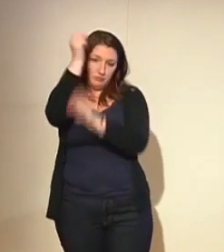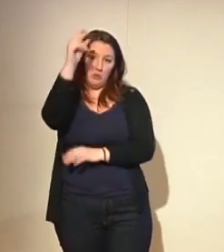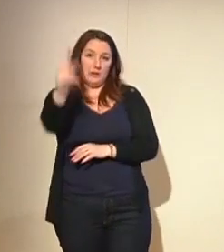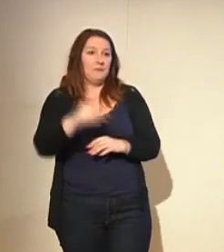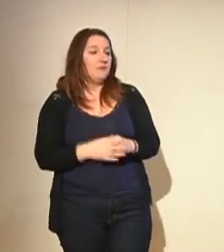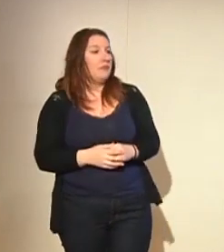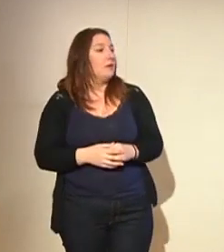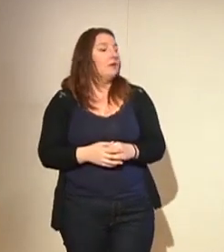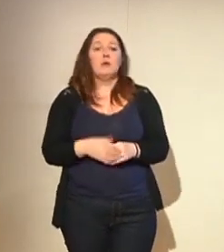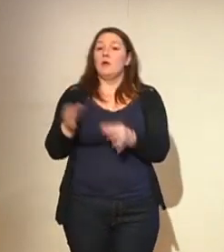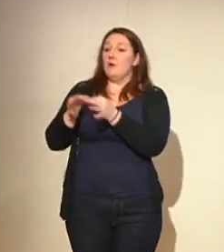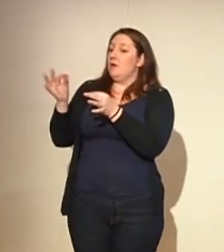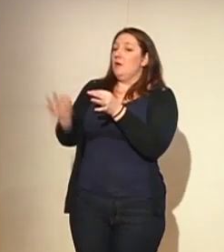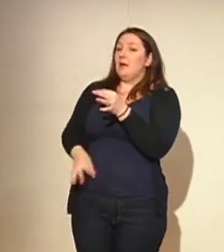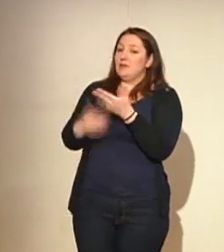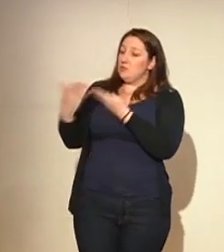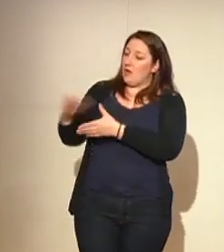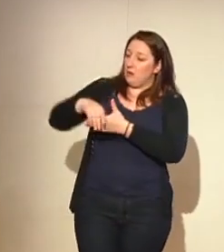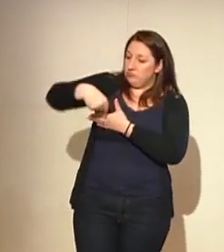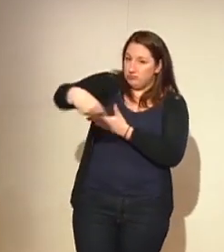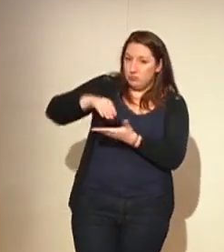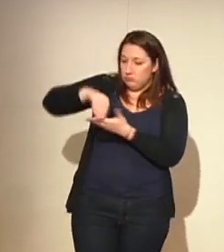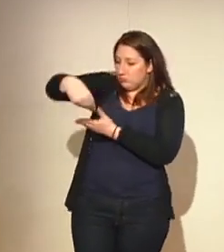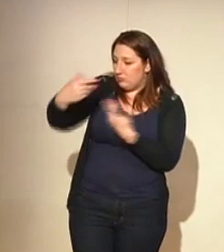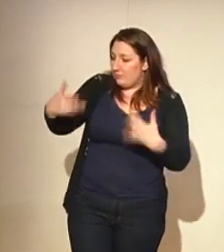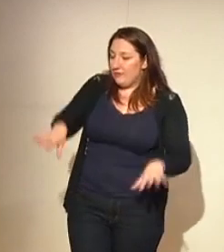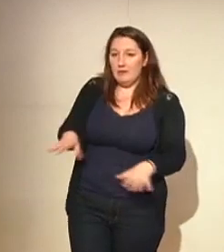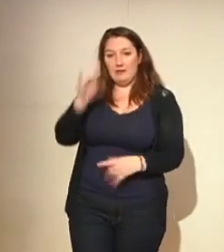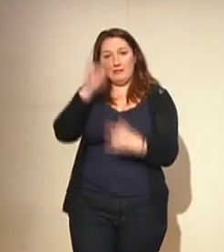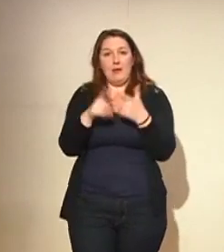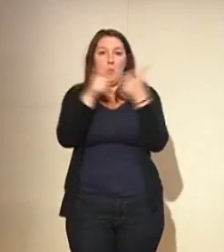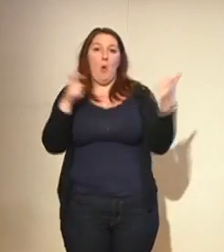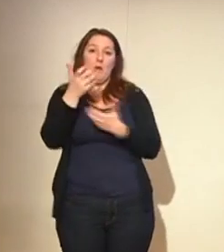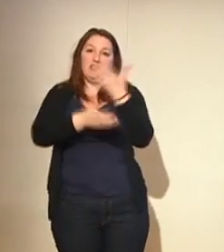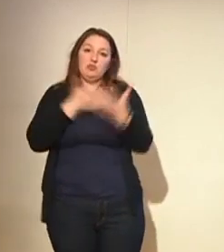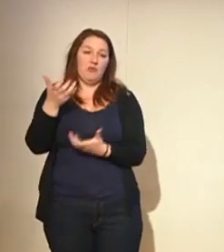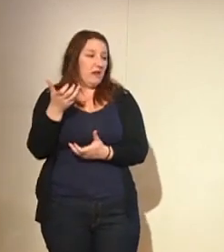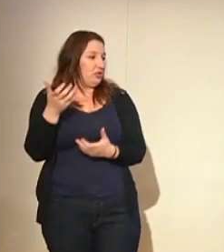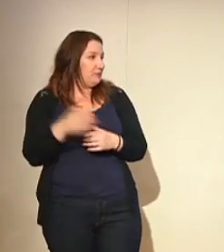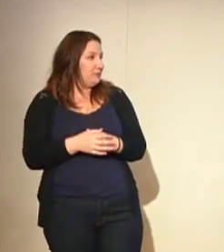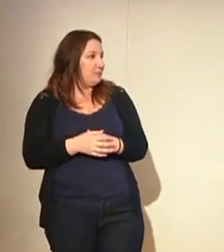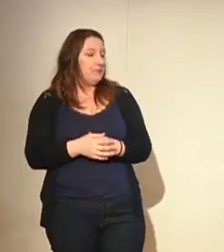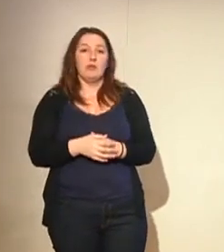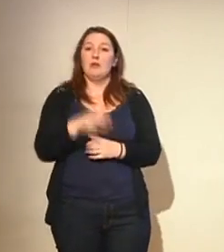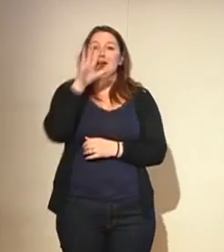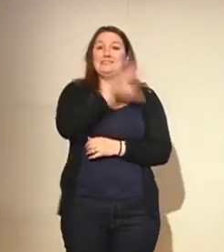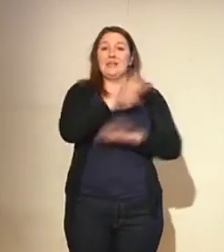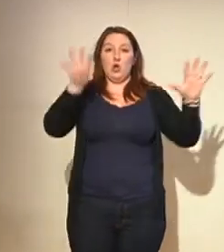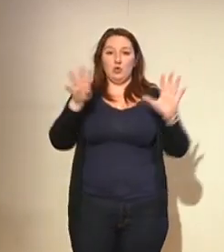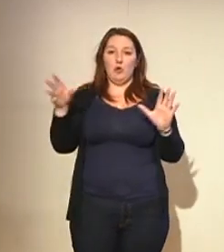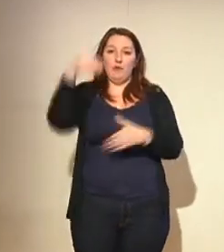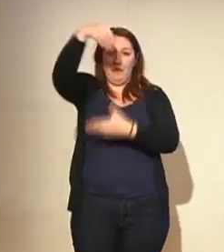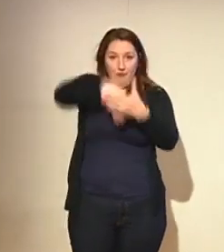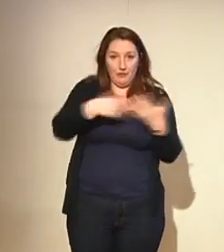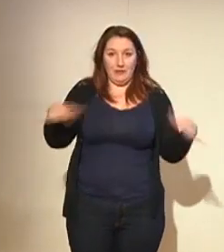avons les résultats du vote pour la compagnie de chauffage donc euh 59 bulletins exprimé